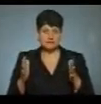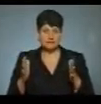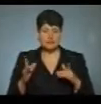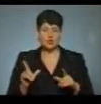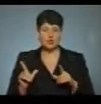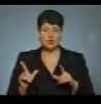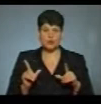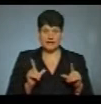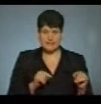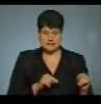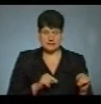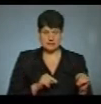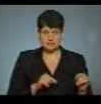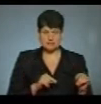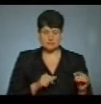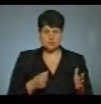доїзд, скажімо так,